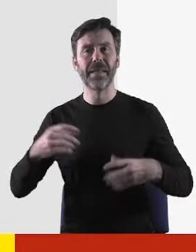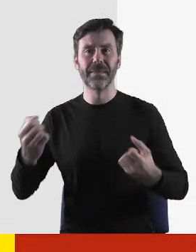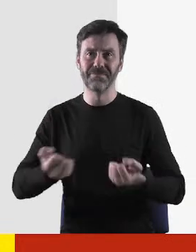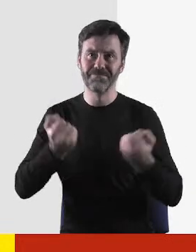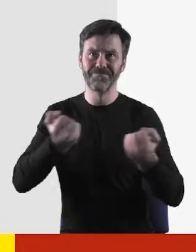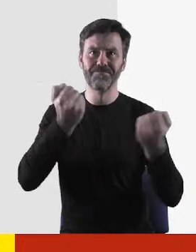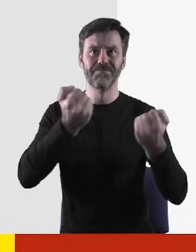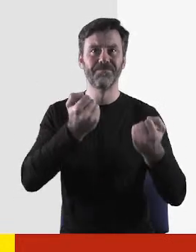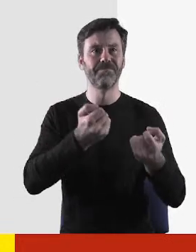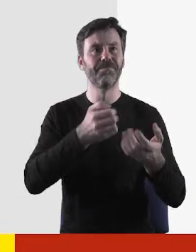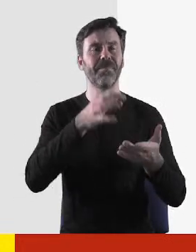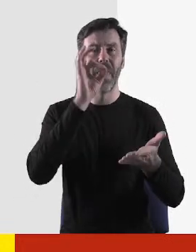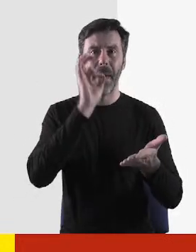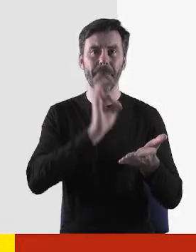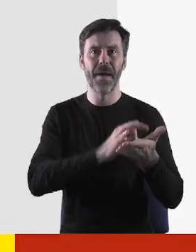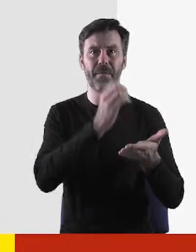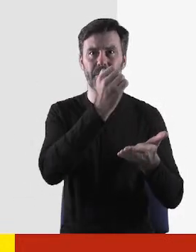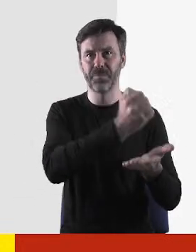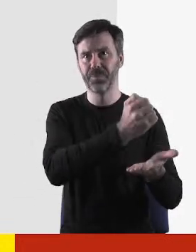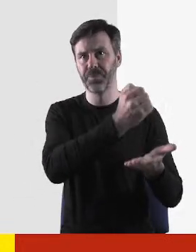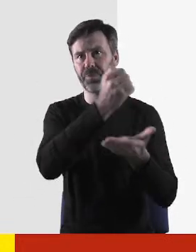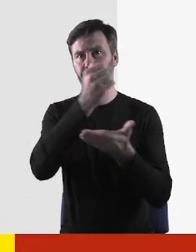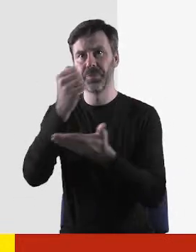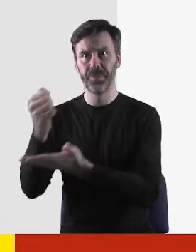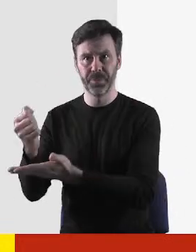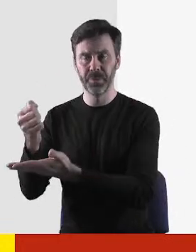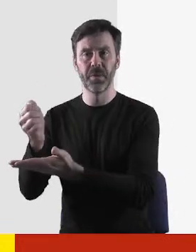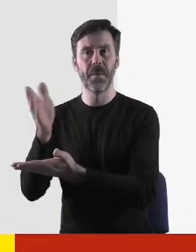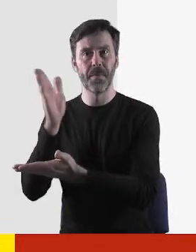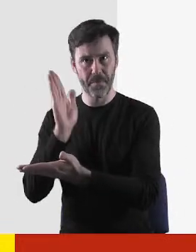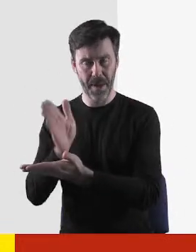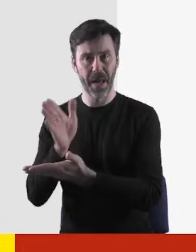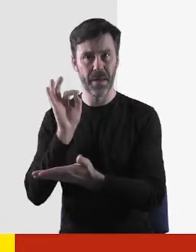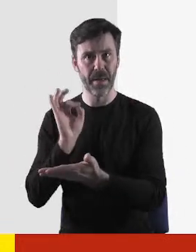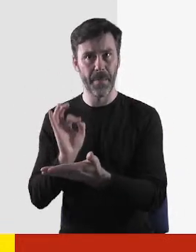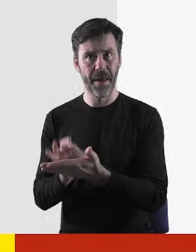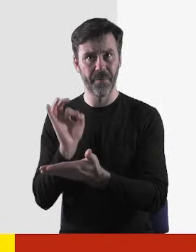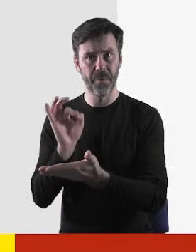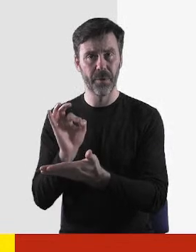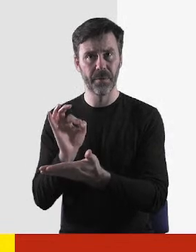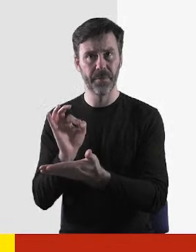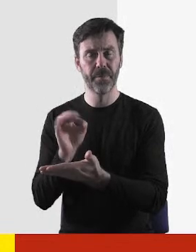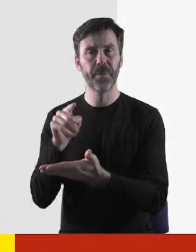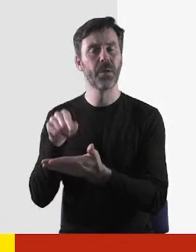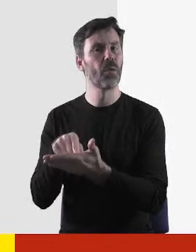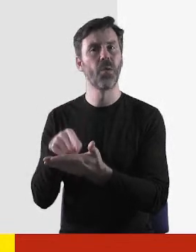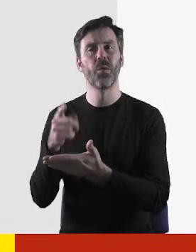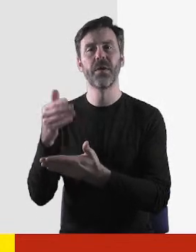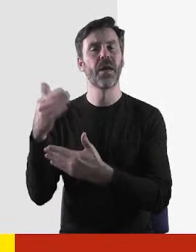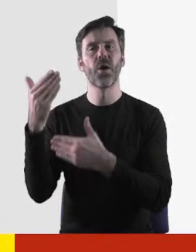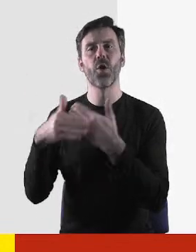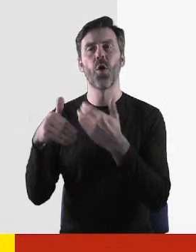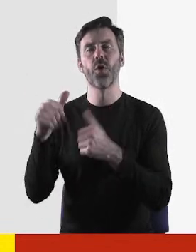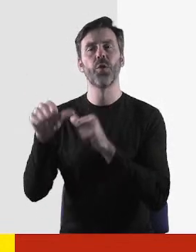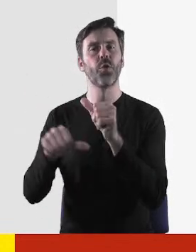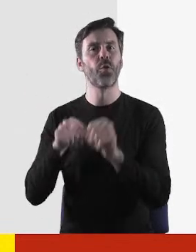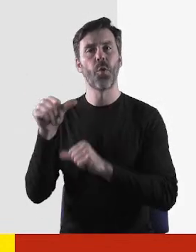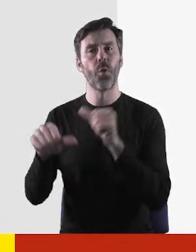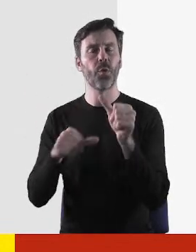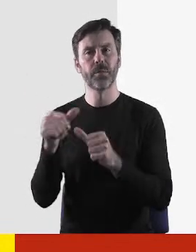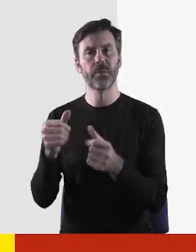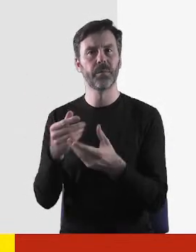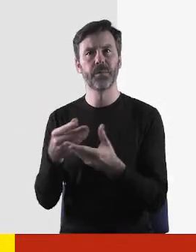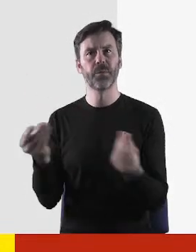te pieniądze zostały przekazane jako wydatki niewygaszające do końca tego roku. Co Państwo